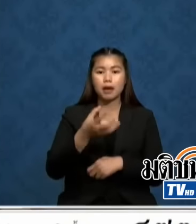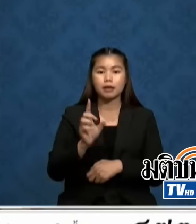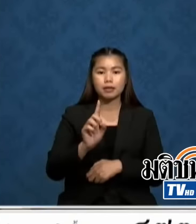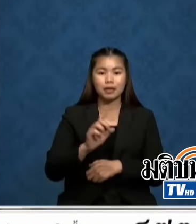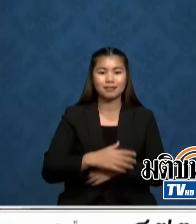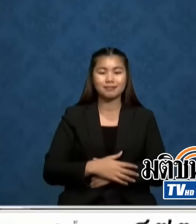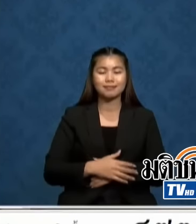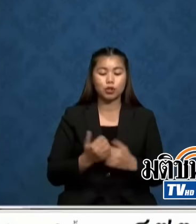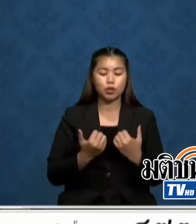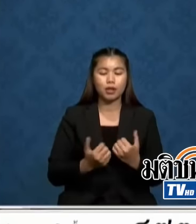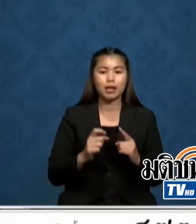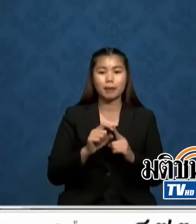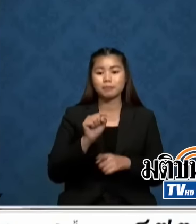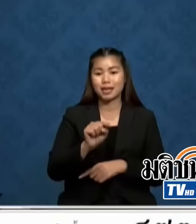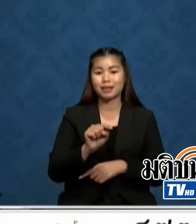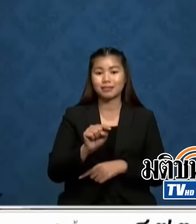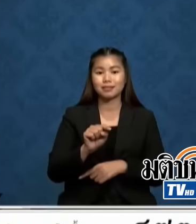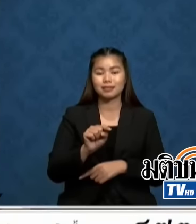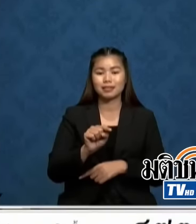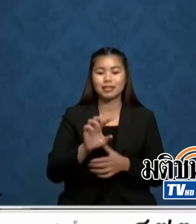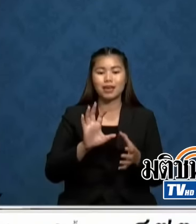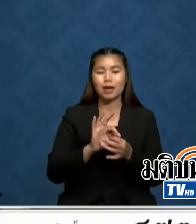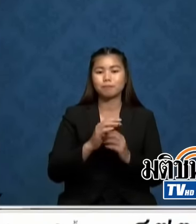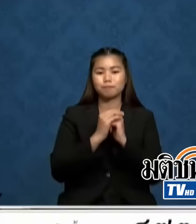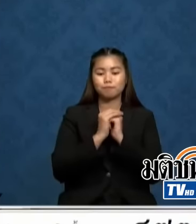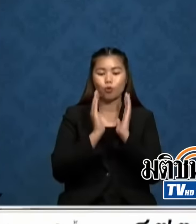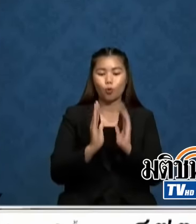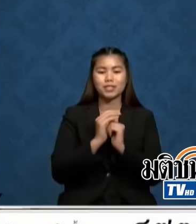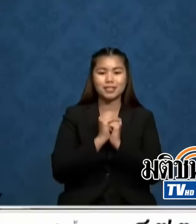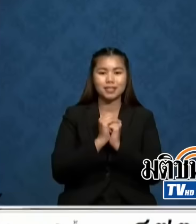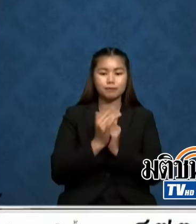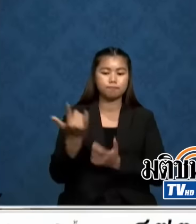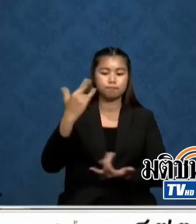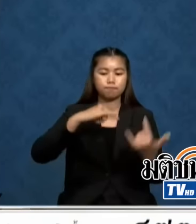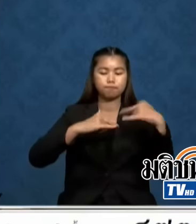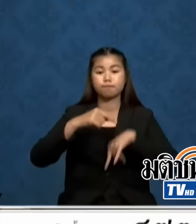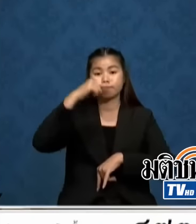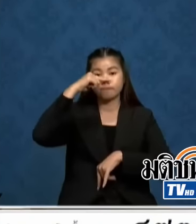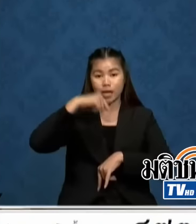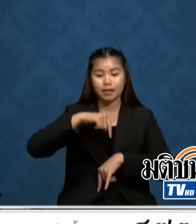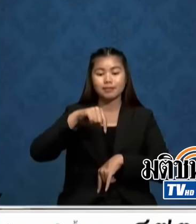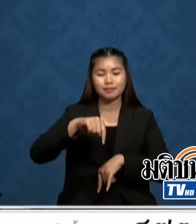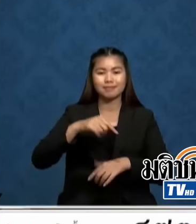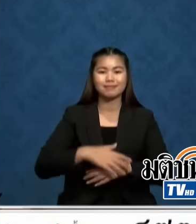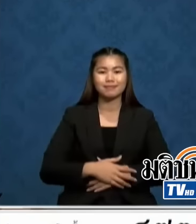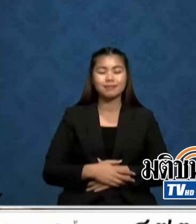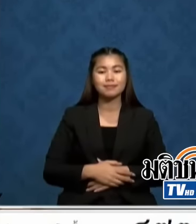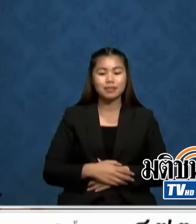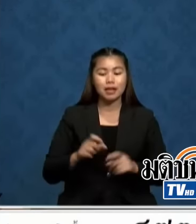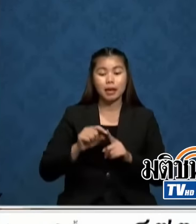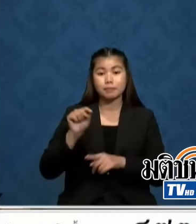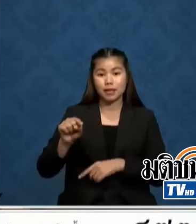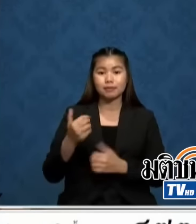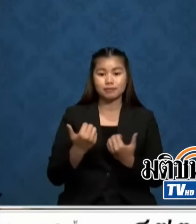ครับจากคำสั่งนี้ทุนจีนสีเทานั่นเองครับเดิมคำสั่งนี้ท่าน